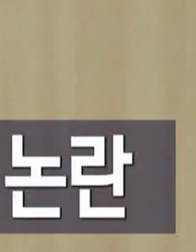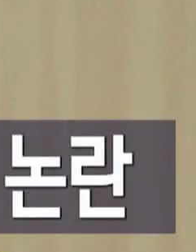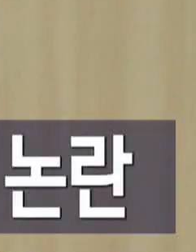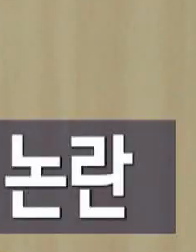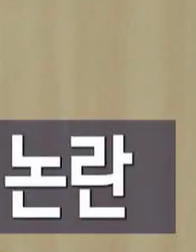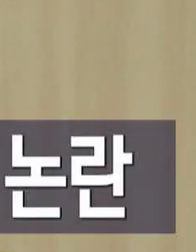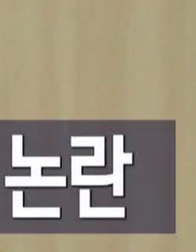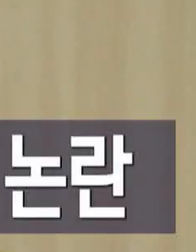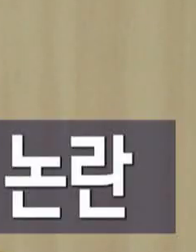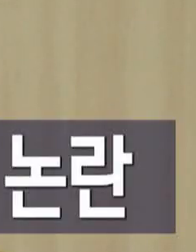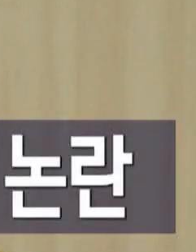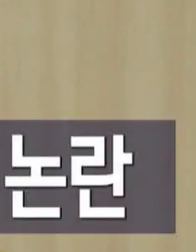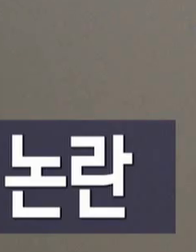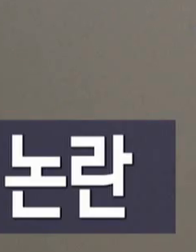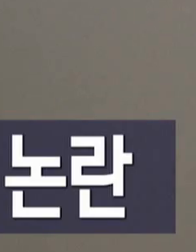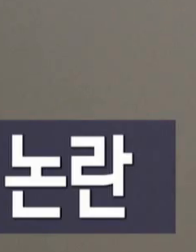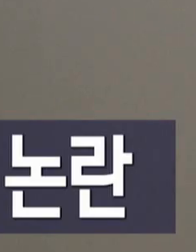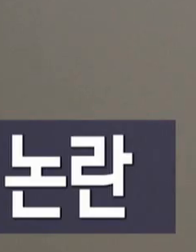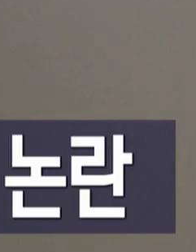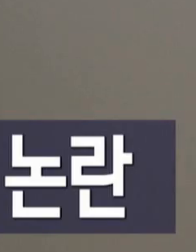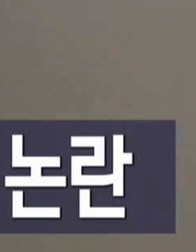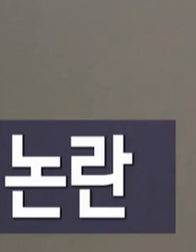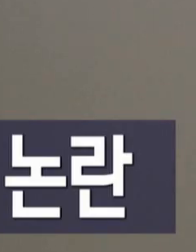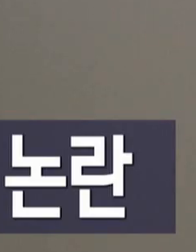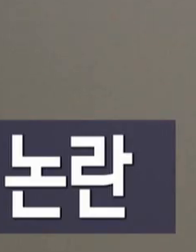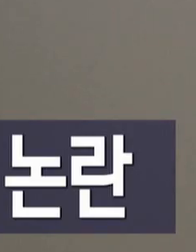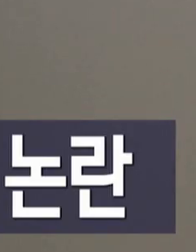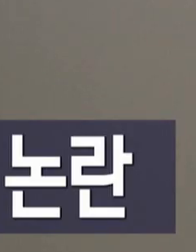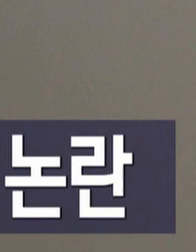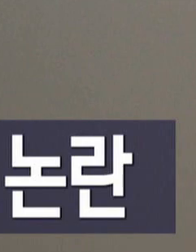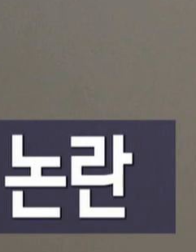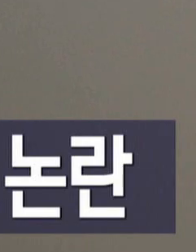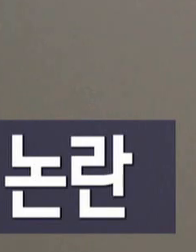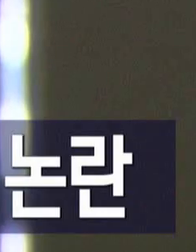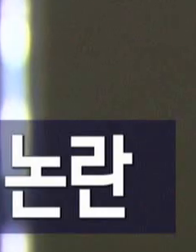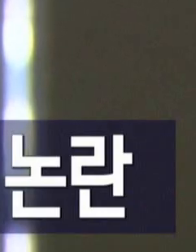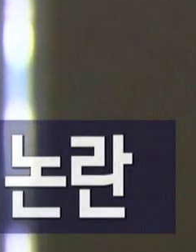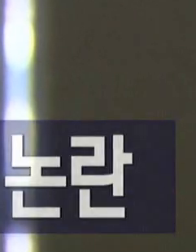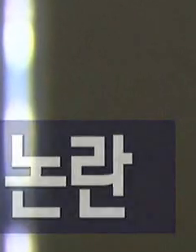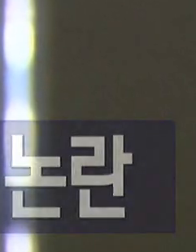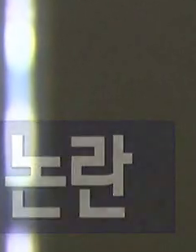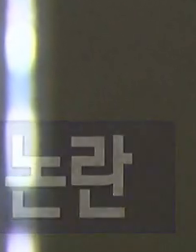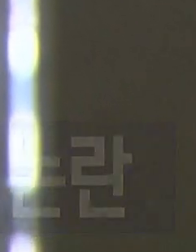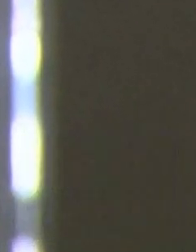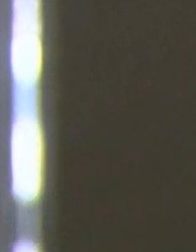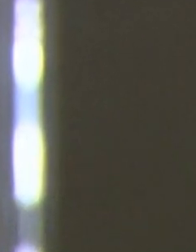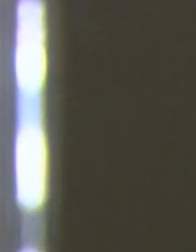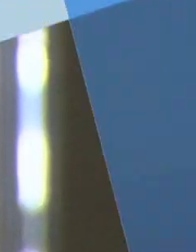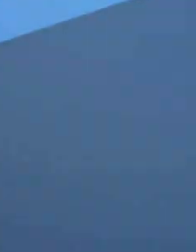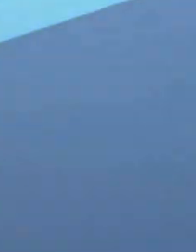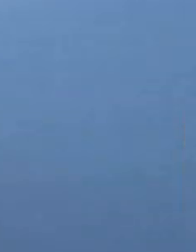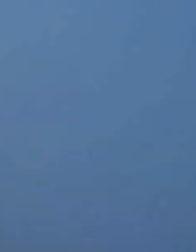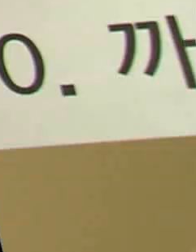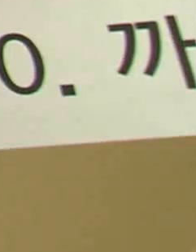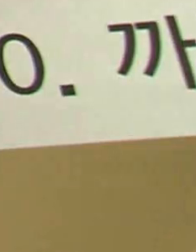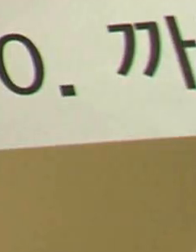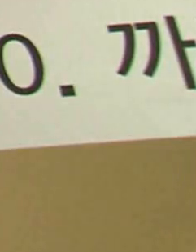촛불집회 발언과 관련해 바론 유출이 의심되는 공무원을 섬으로 관련해 타는 의혹 때문입니다